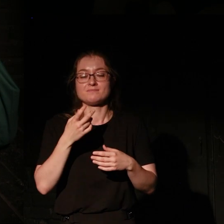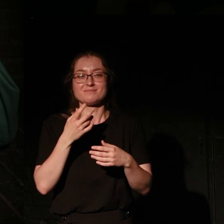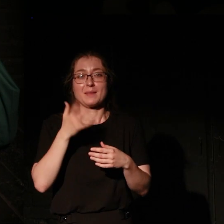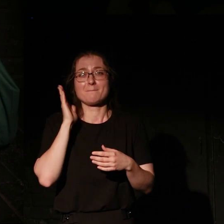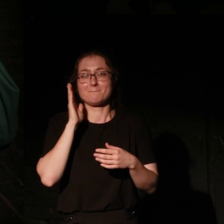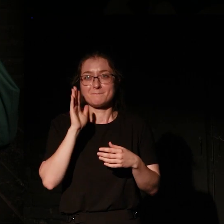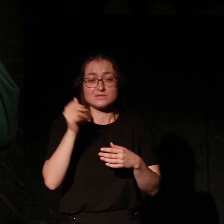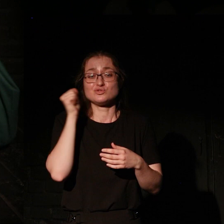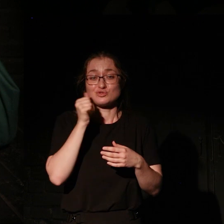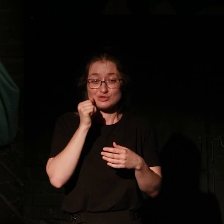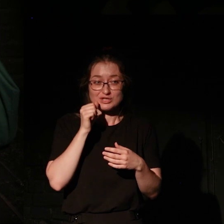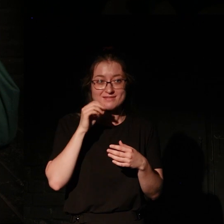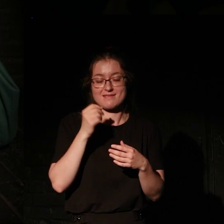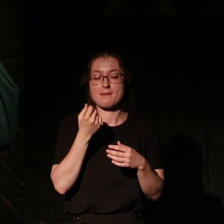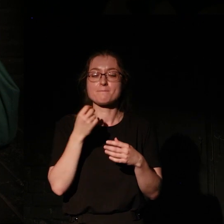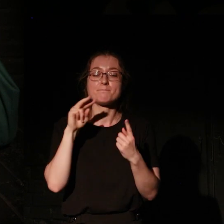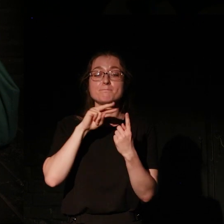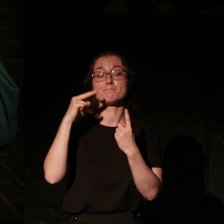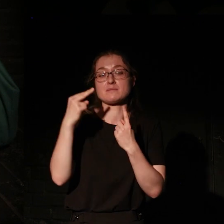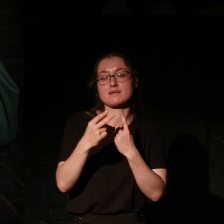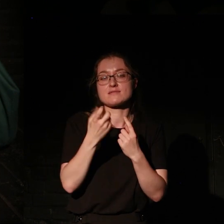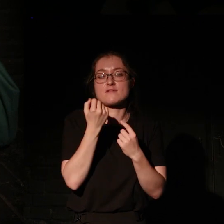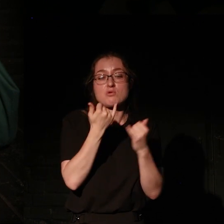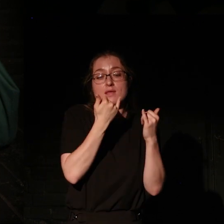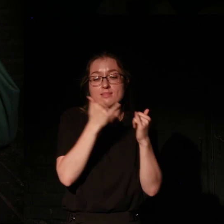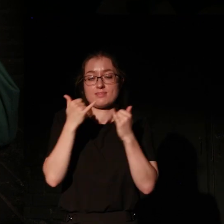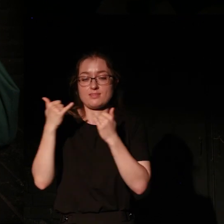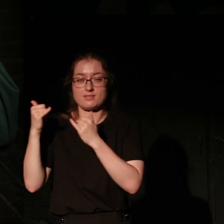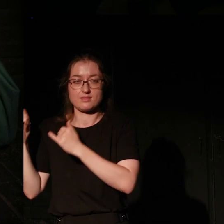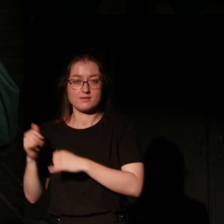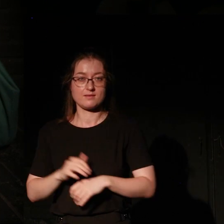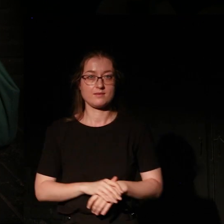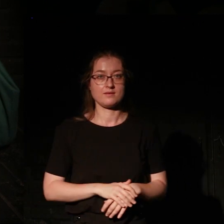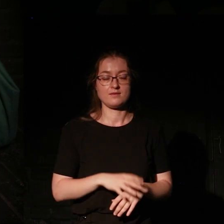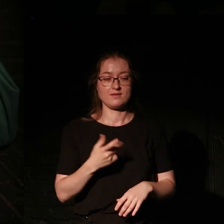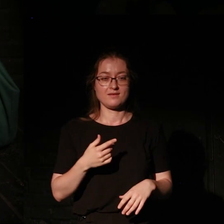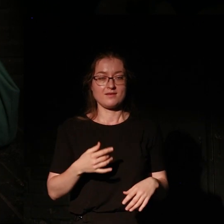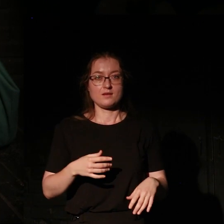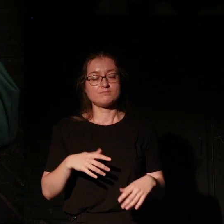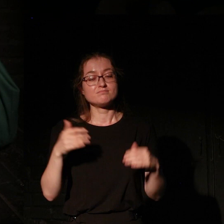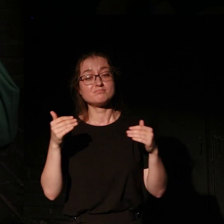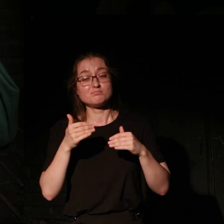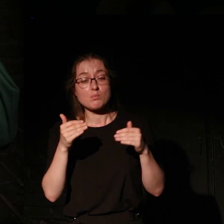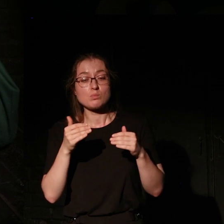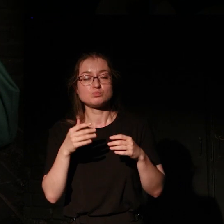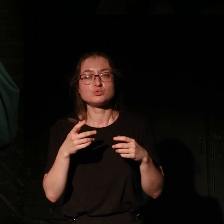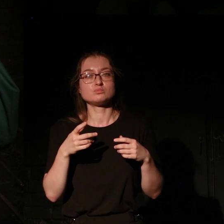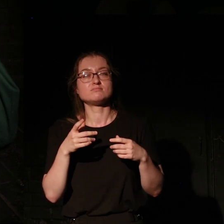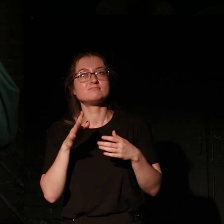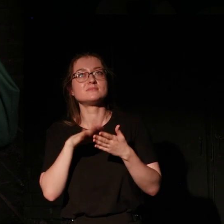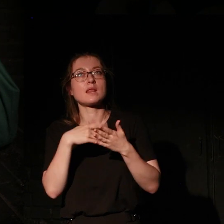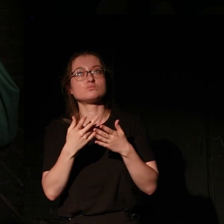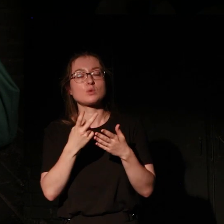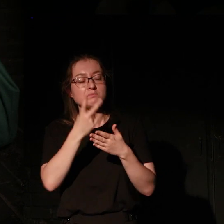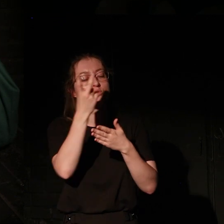różnymi stronami i nagle przyjdzie coś takiego, taki błysk, aha, wczoraj tego nie zauważyłem,